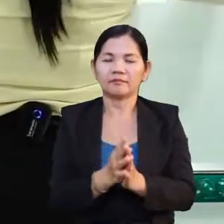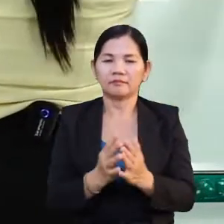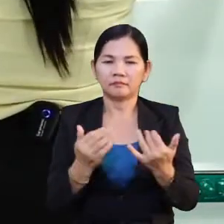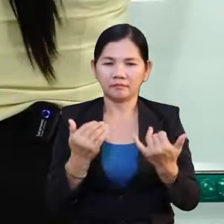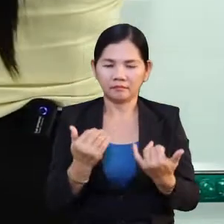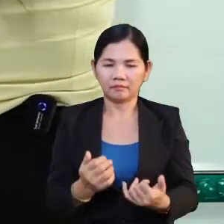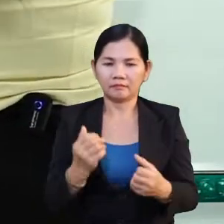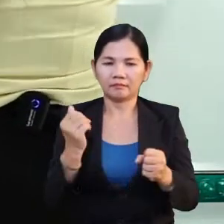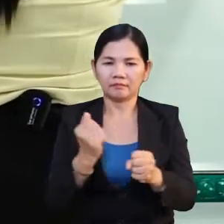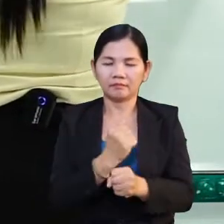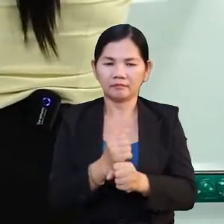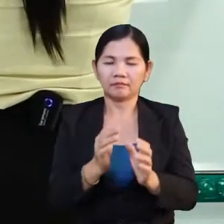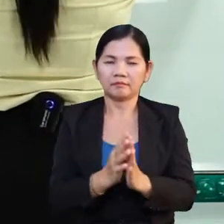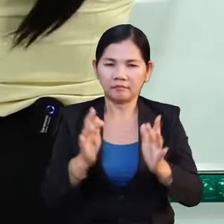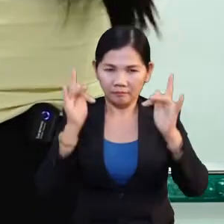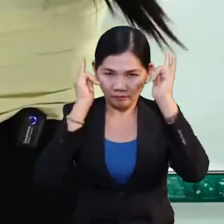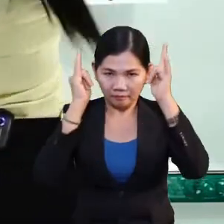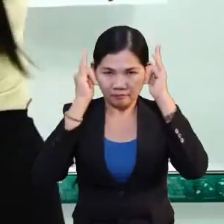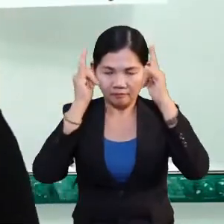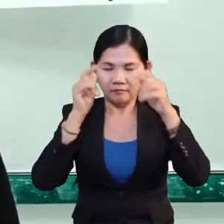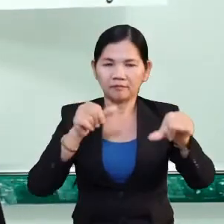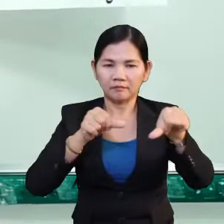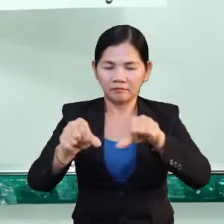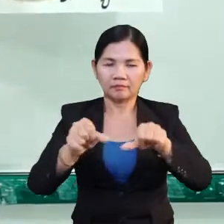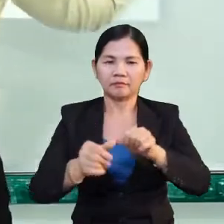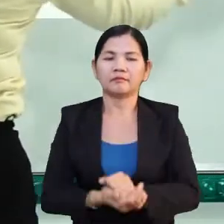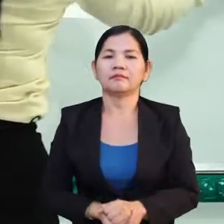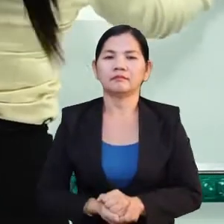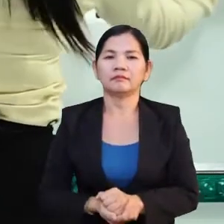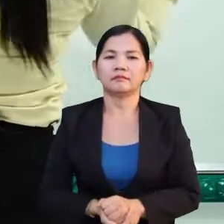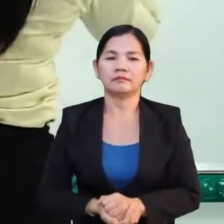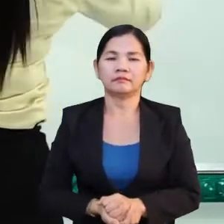គ្រូនឹងបង្រៀនកូនបន្តទៀត